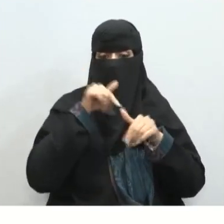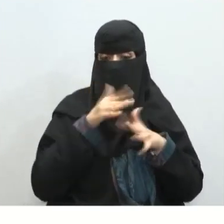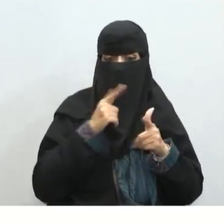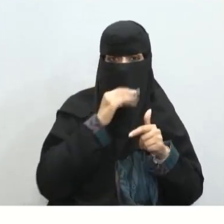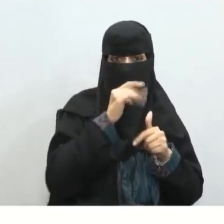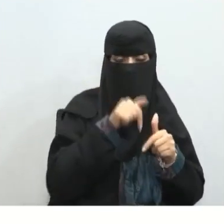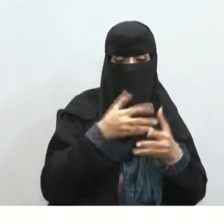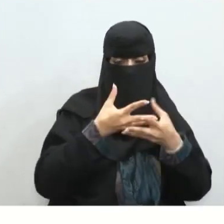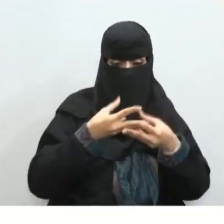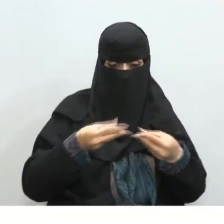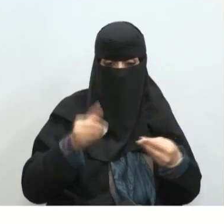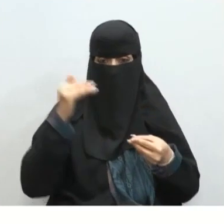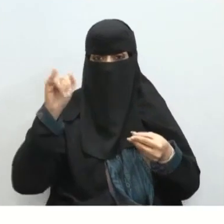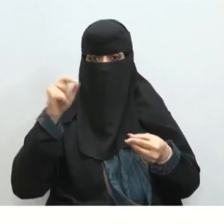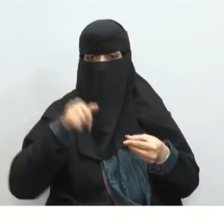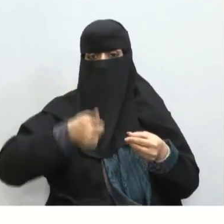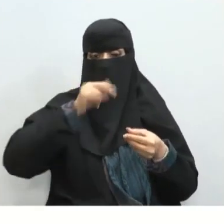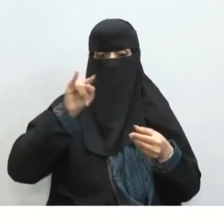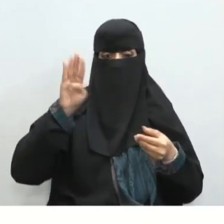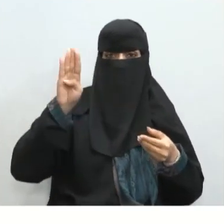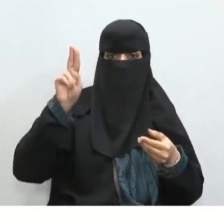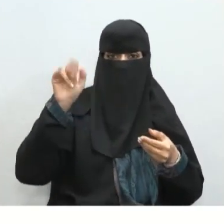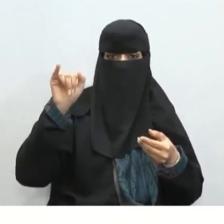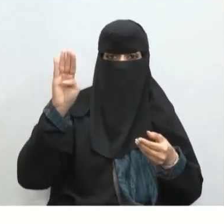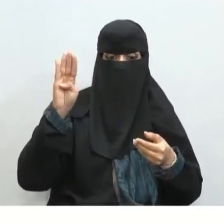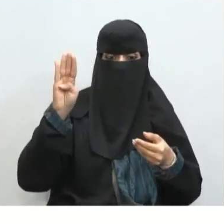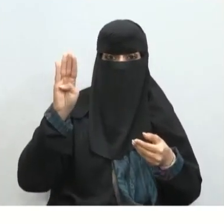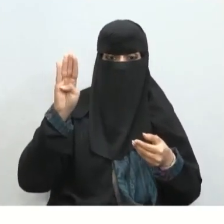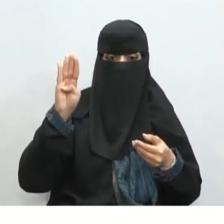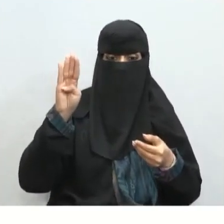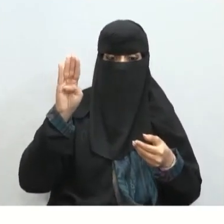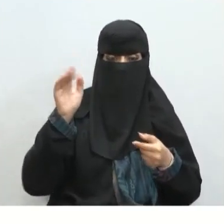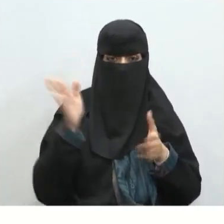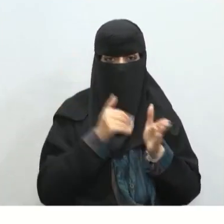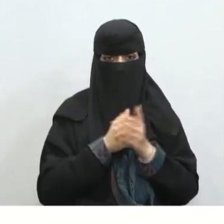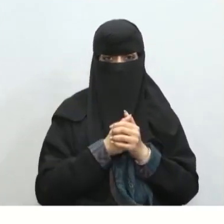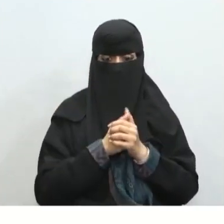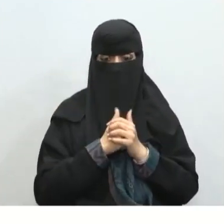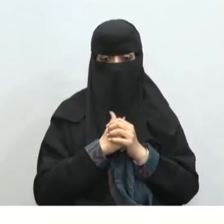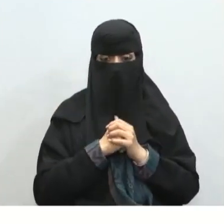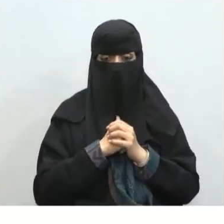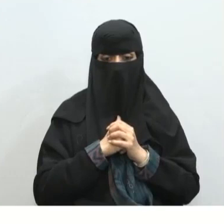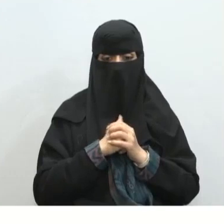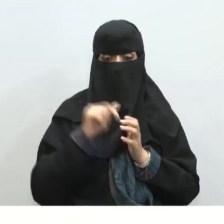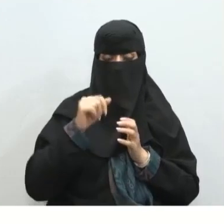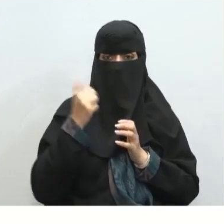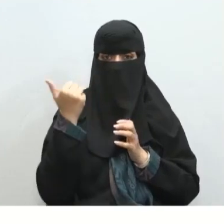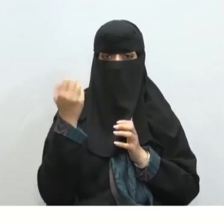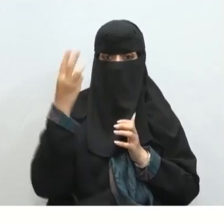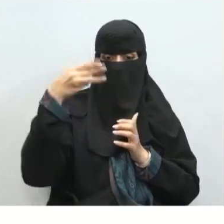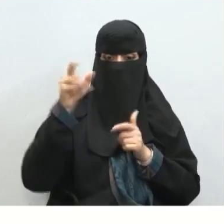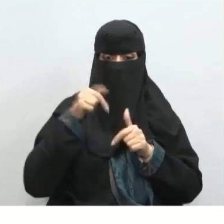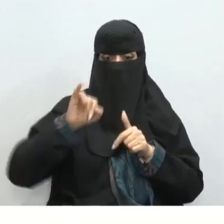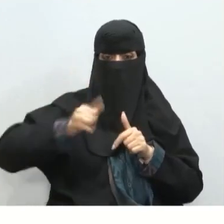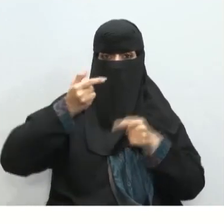اللاكتيك لا يمثل مراحل التنفس الخلوي عفوا التنفس الخلوي في